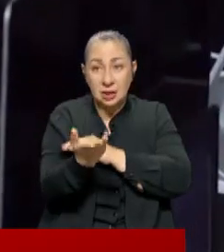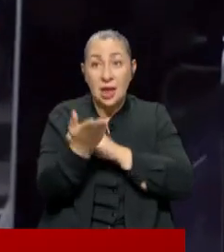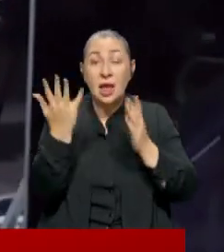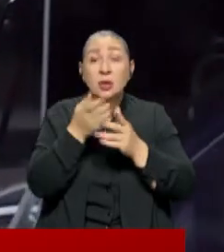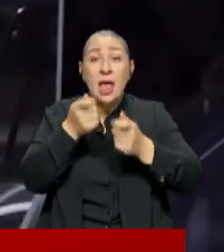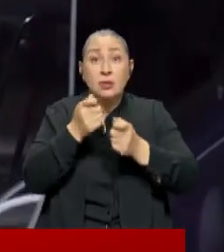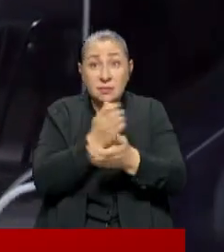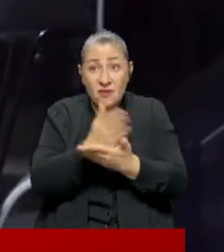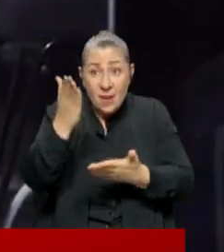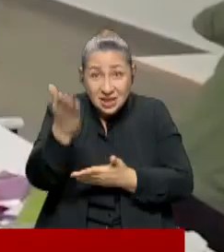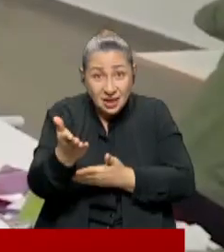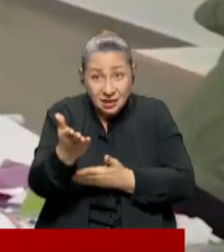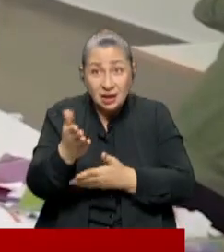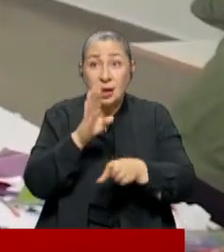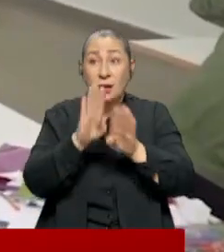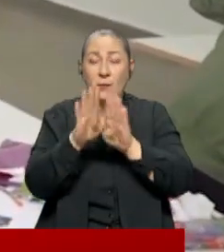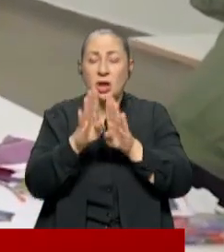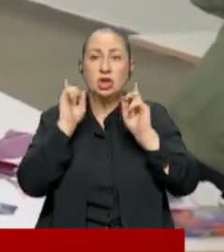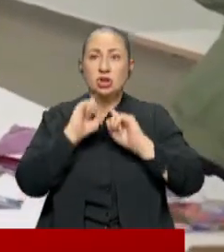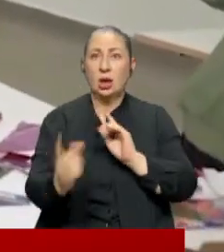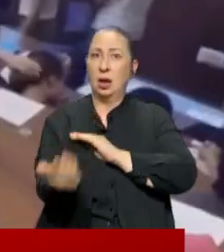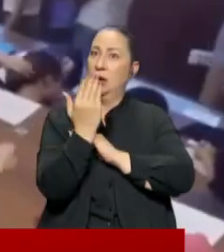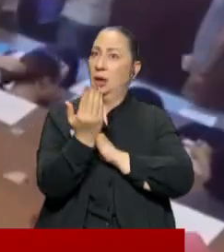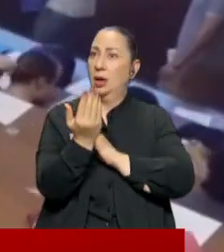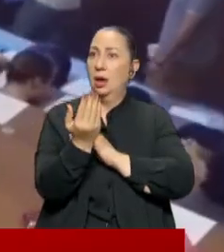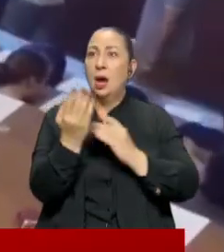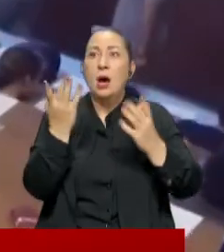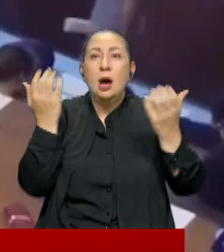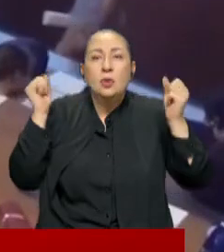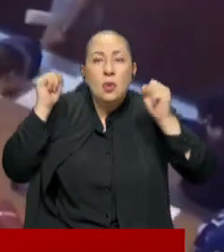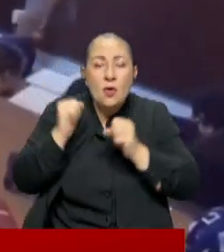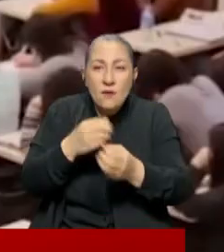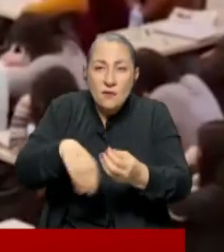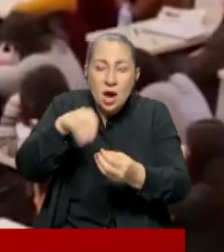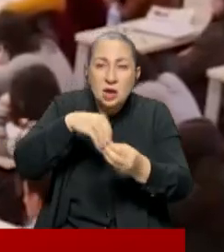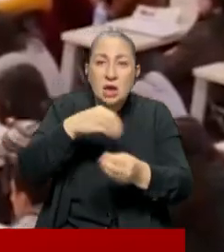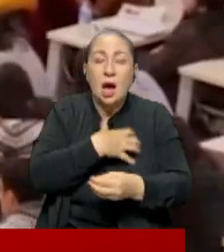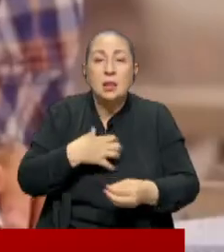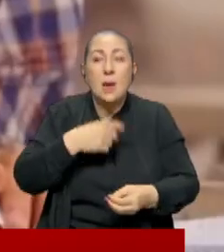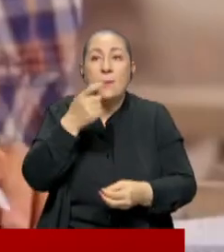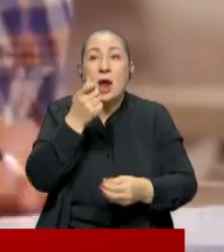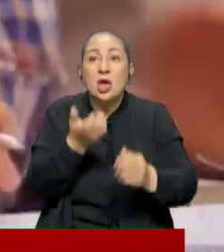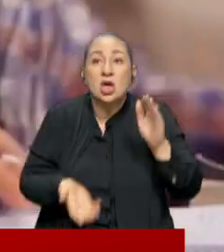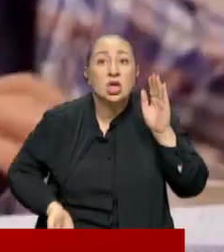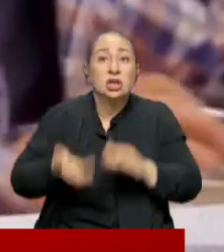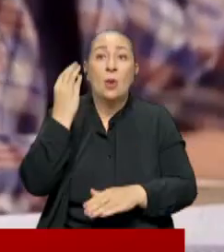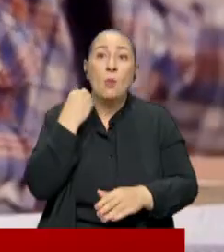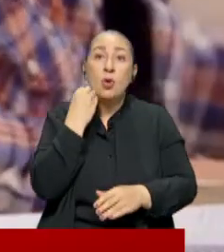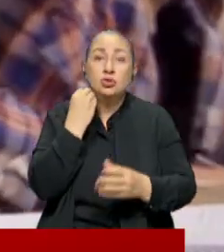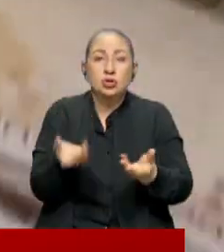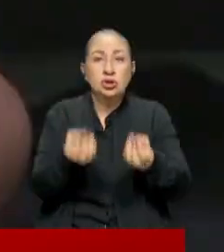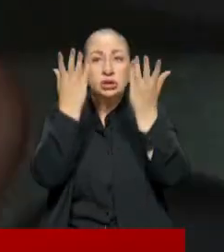Henüz eğitimleri devam ederken kapılarına icra geldi. Omuzlarına ise faizi, ana parayı da aşan borçlar